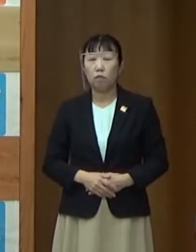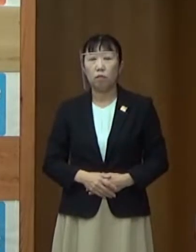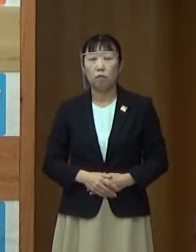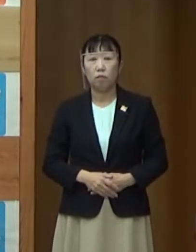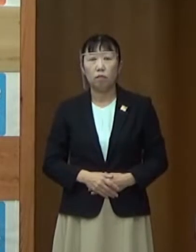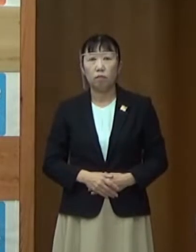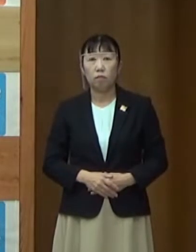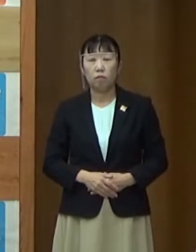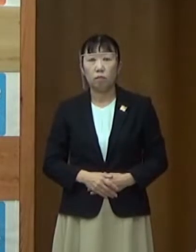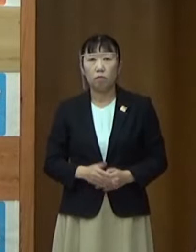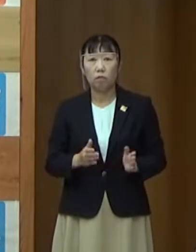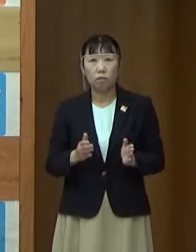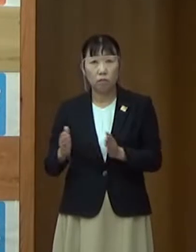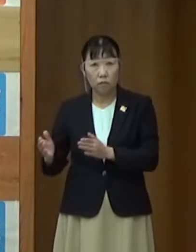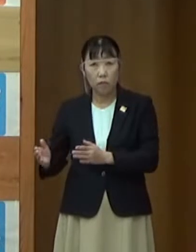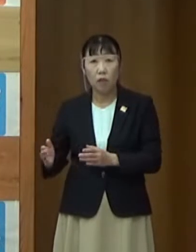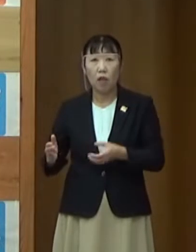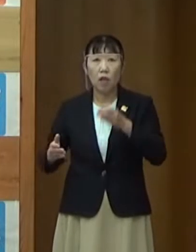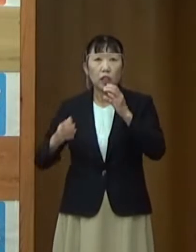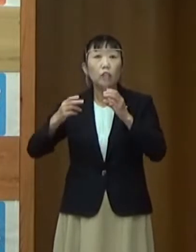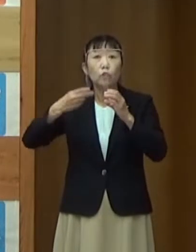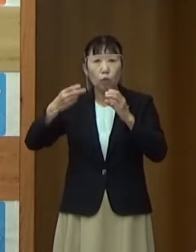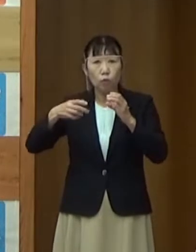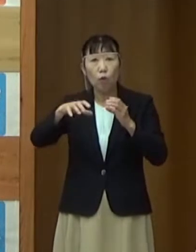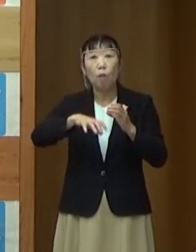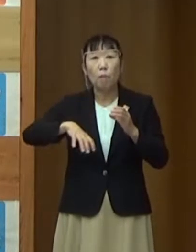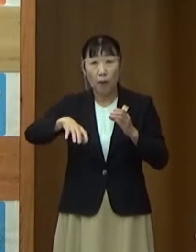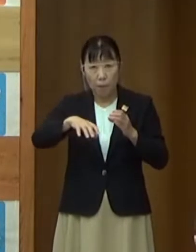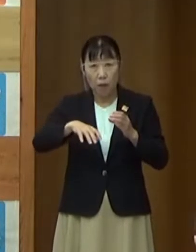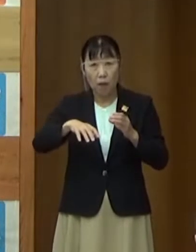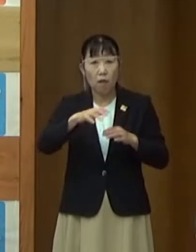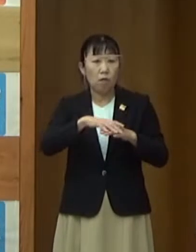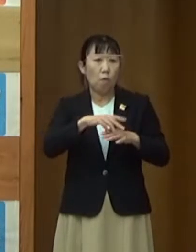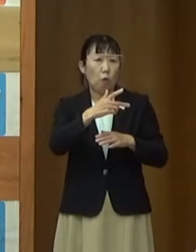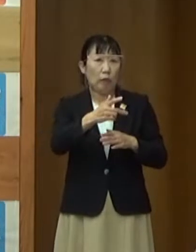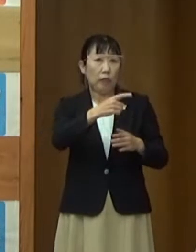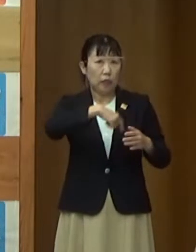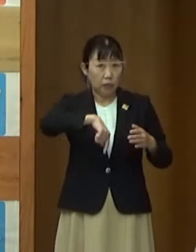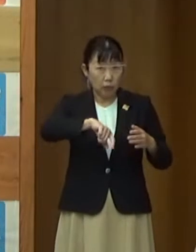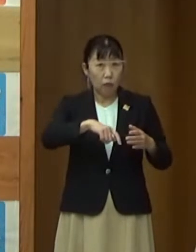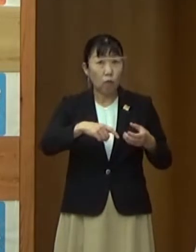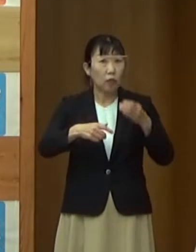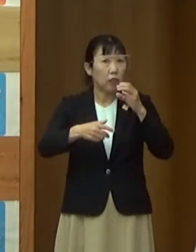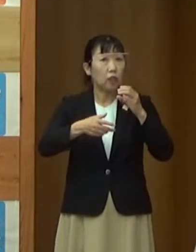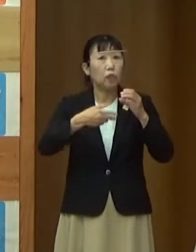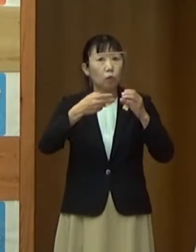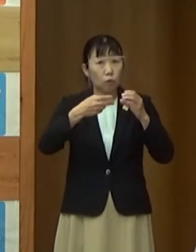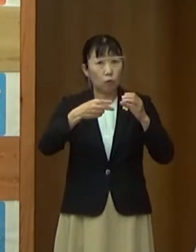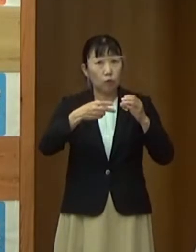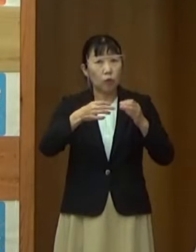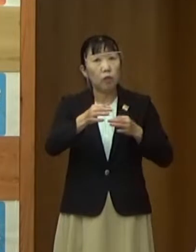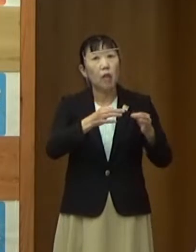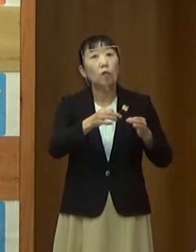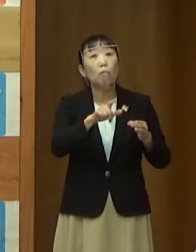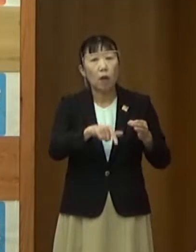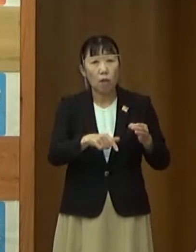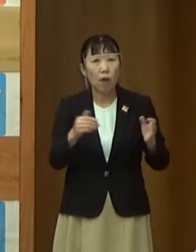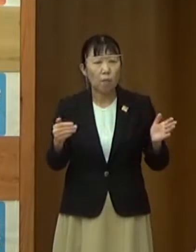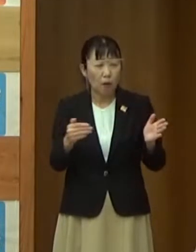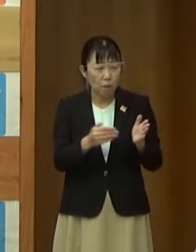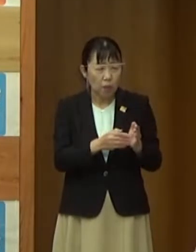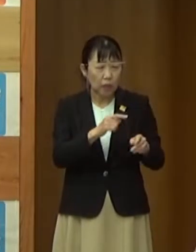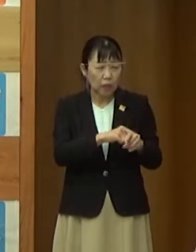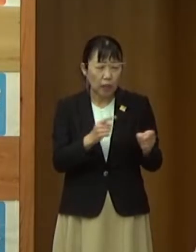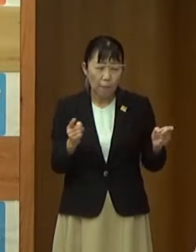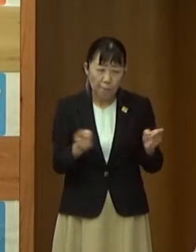続いて飲食の場面であります。札幌市内の飲食店などについてはですね、これまで営業時間の短縮